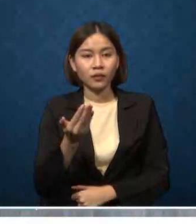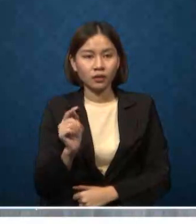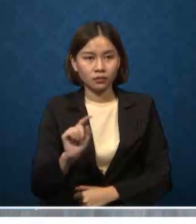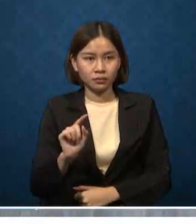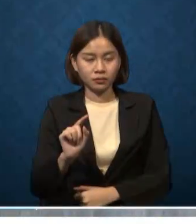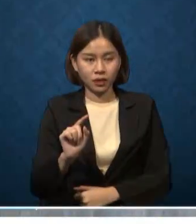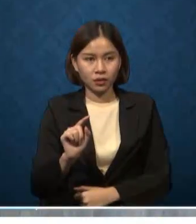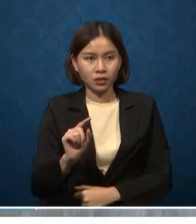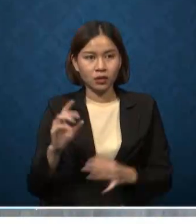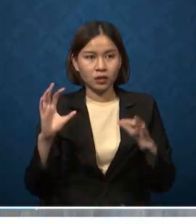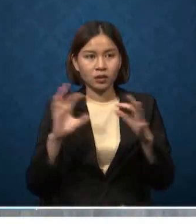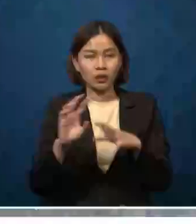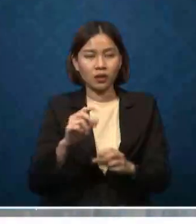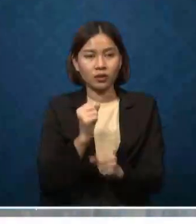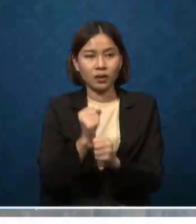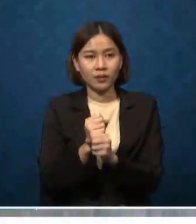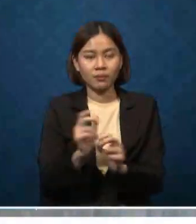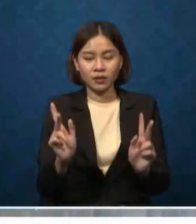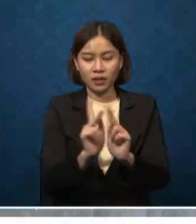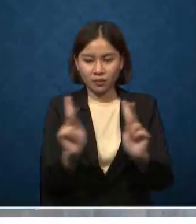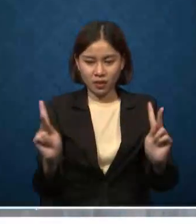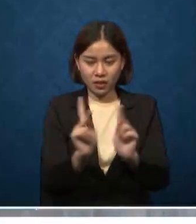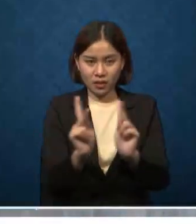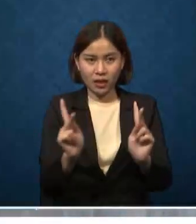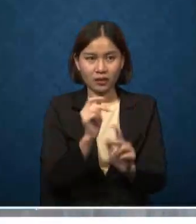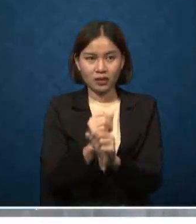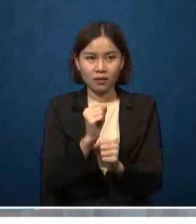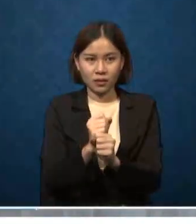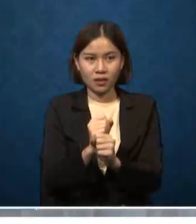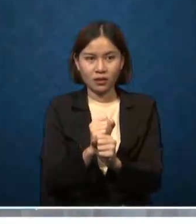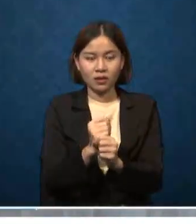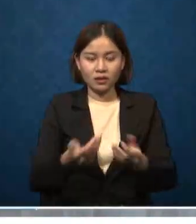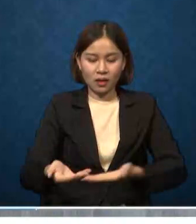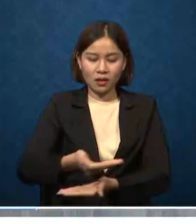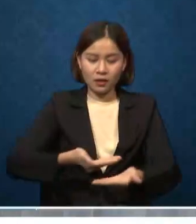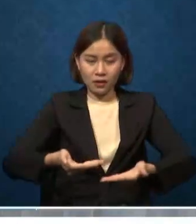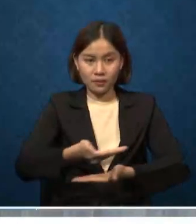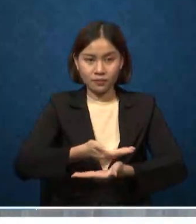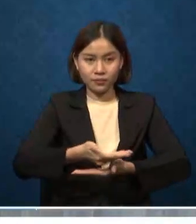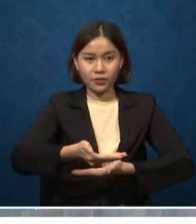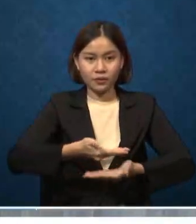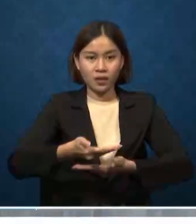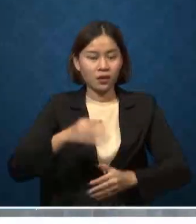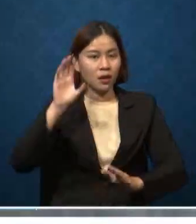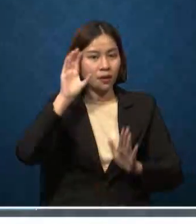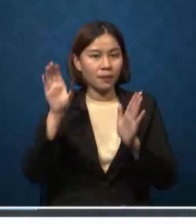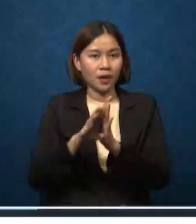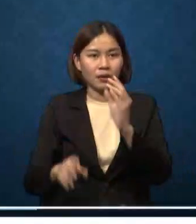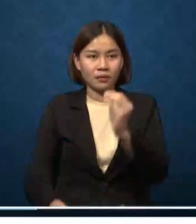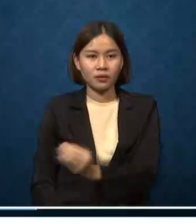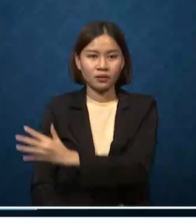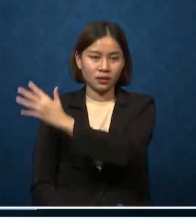เนื่องจากมันไปเกี่ยวพันกับงานที่ทางกรรมาธิการได้ทำก็ได้ร่วมกันแลกเปลี่ยนผมขอเป็นภาพฉายที่ 1ครับ